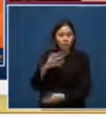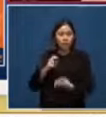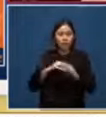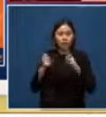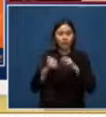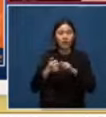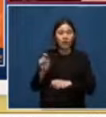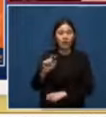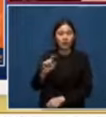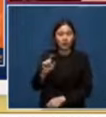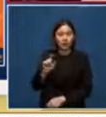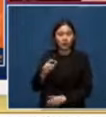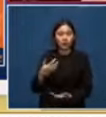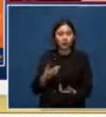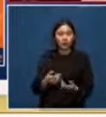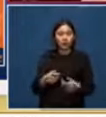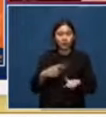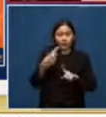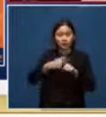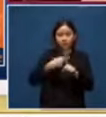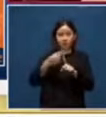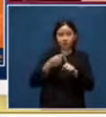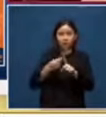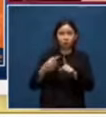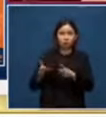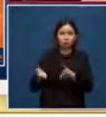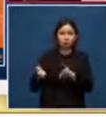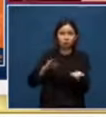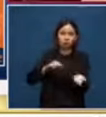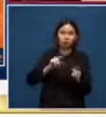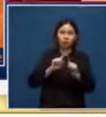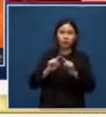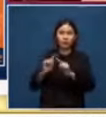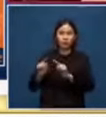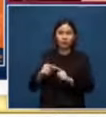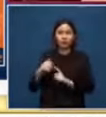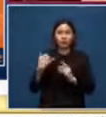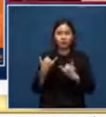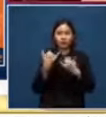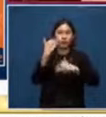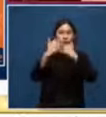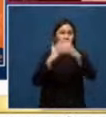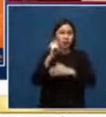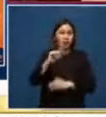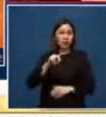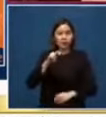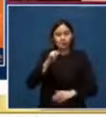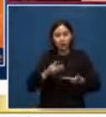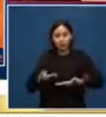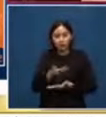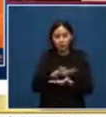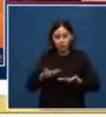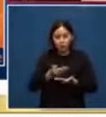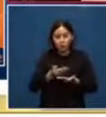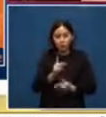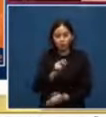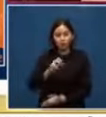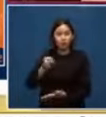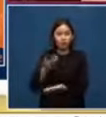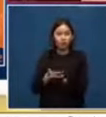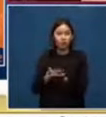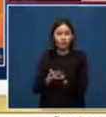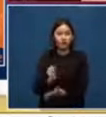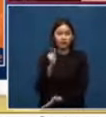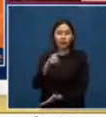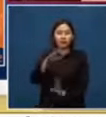หาที่เช่าเสื่อมโทรมต่างๆนะครับความคืบหน้าล่าสุดจากการนัดไกลเกลี่ยกรมธนารักษ์เสนอจ่ายแค่4ล้